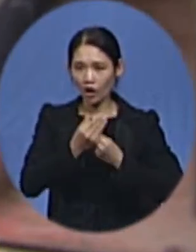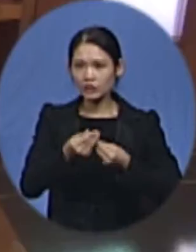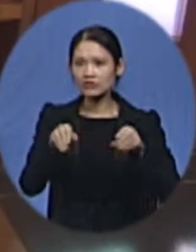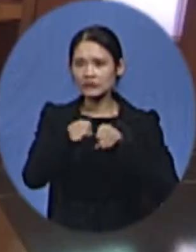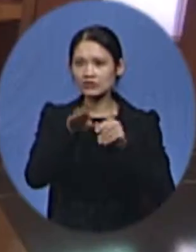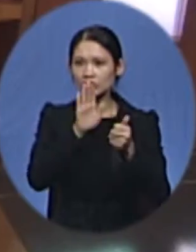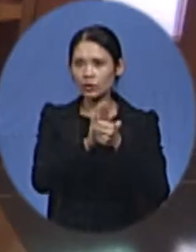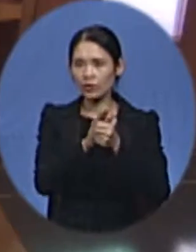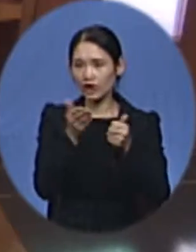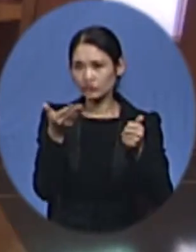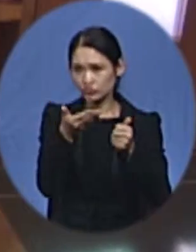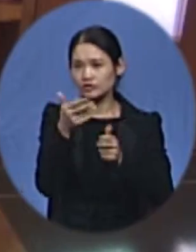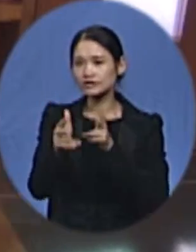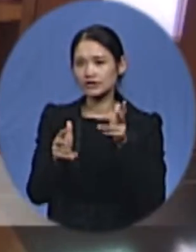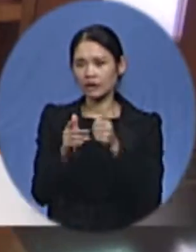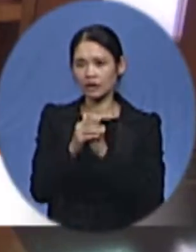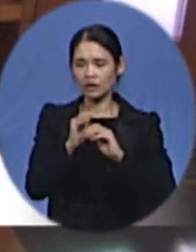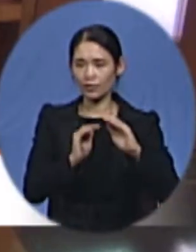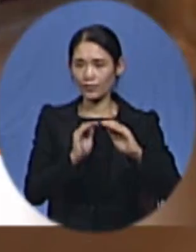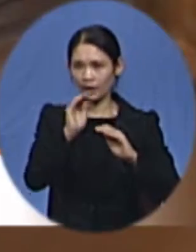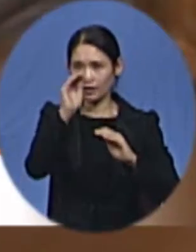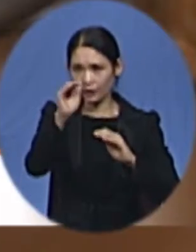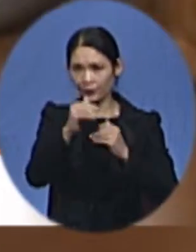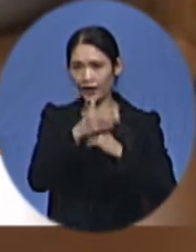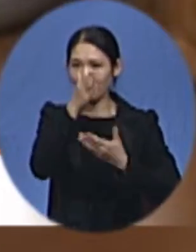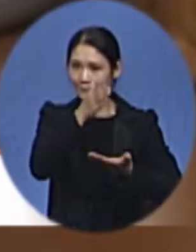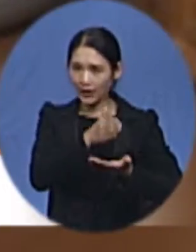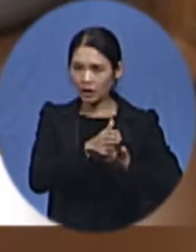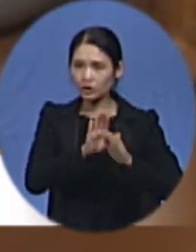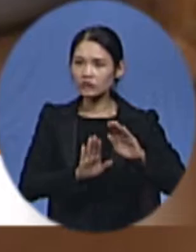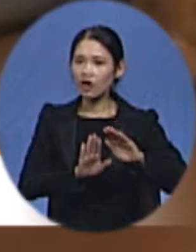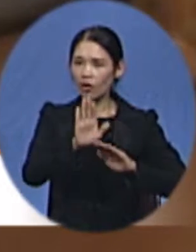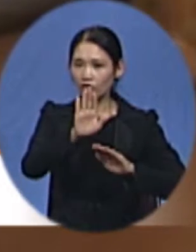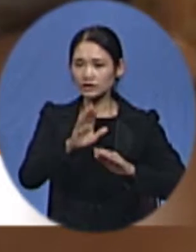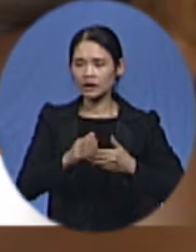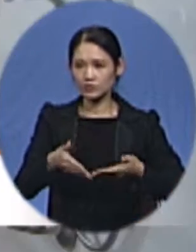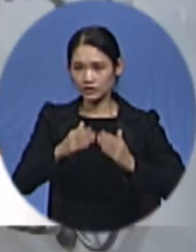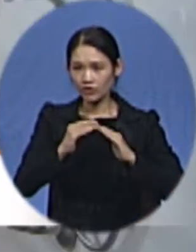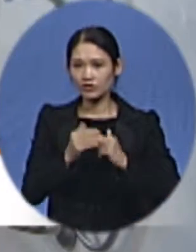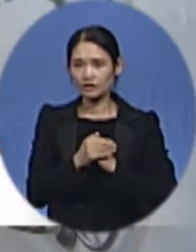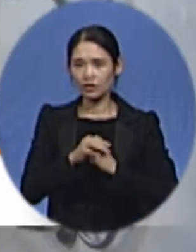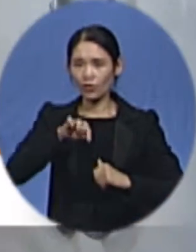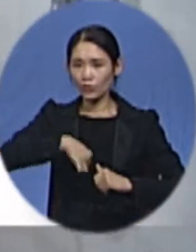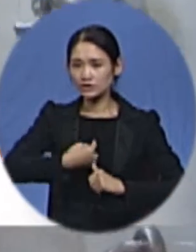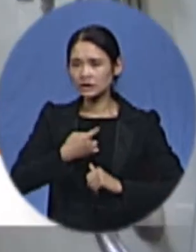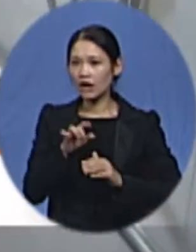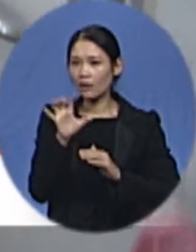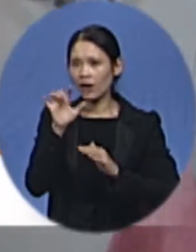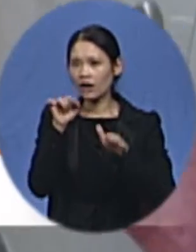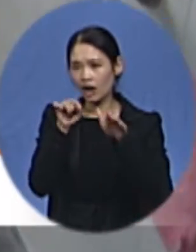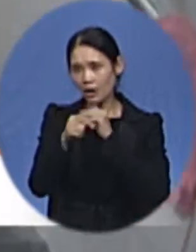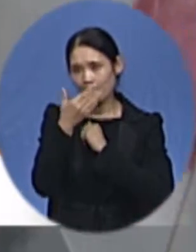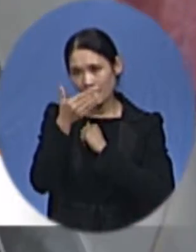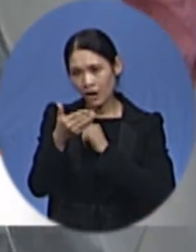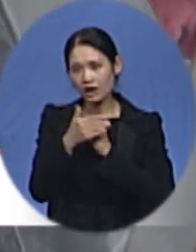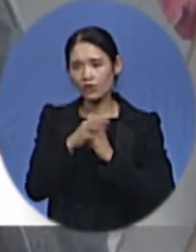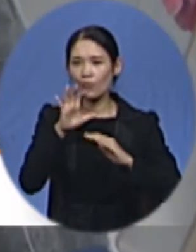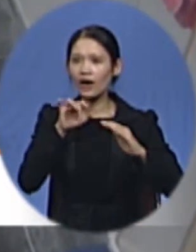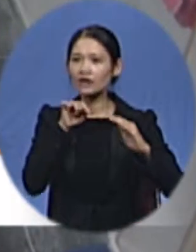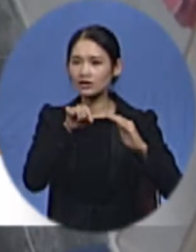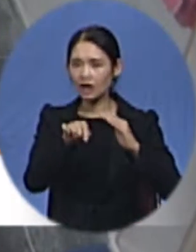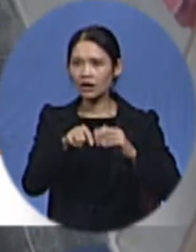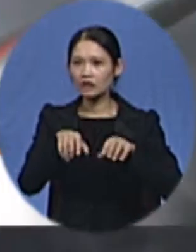사업. 오르내리기 힘든 계단 대신 경사로를 설치하고 혼자서도 화장실을 이용할 수 있도록 화장실